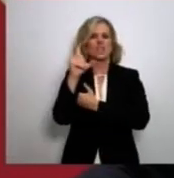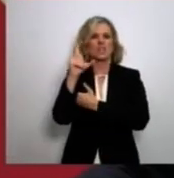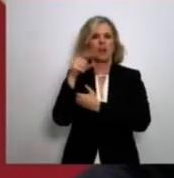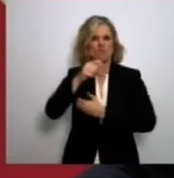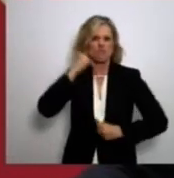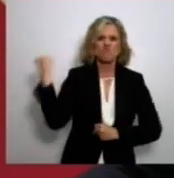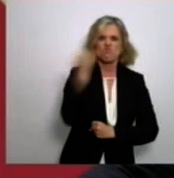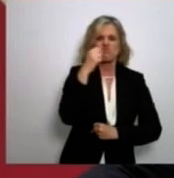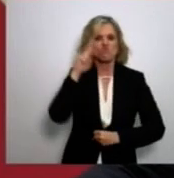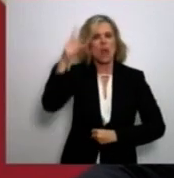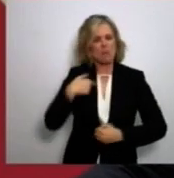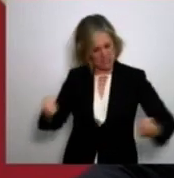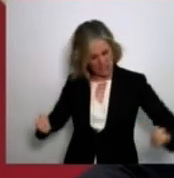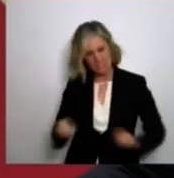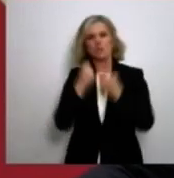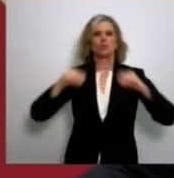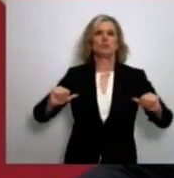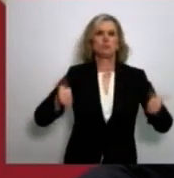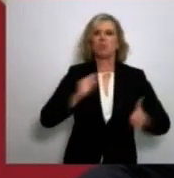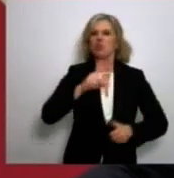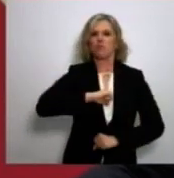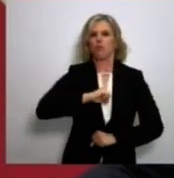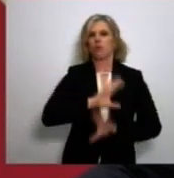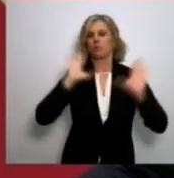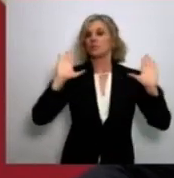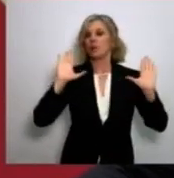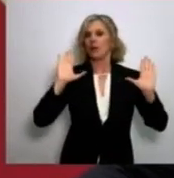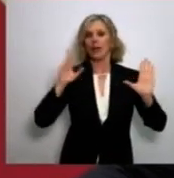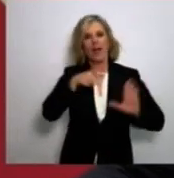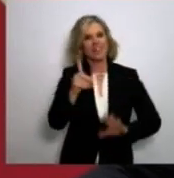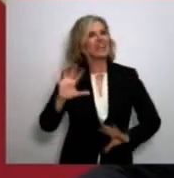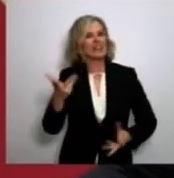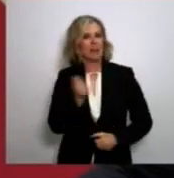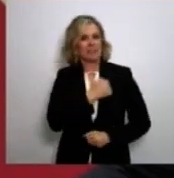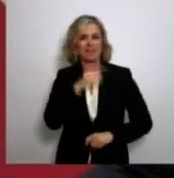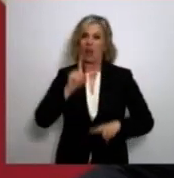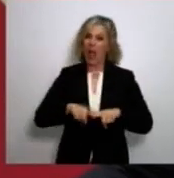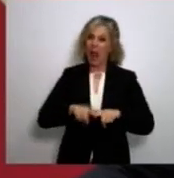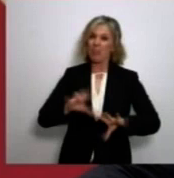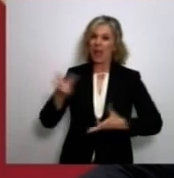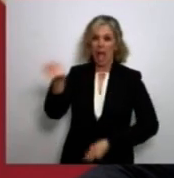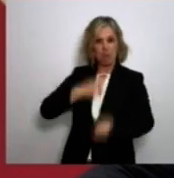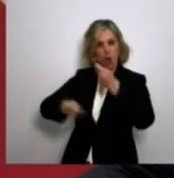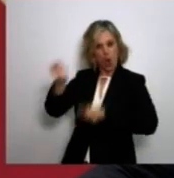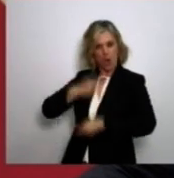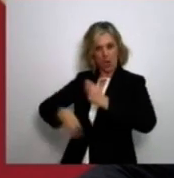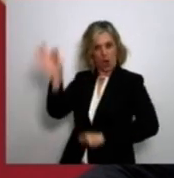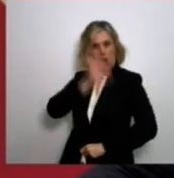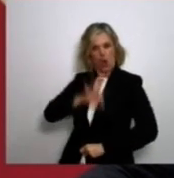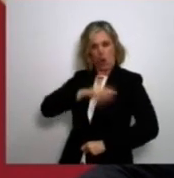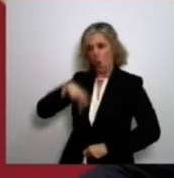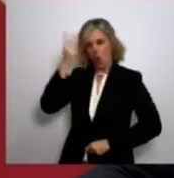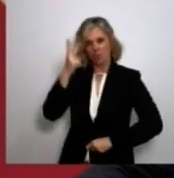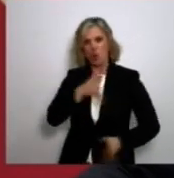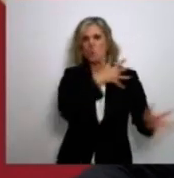του κυρίου δεν ξέρω και εγώ πιανού, οι οποίοι νομίζουν ότι η πατρίδα είναι κάτι το οποίο μπορούν να το εμπορεύονται και ότι είναι σε θέση